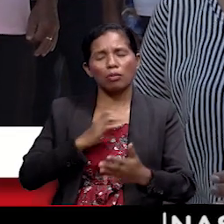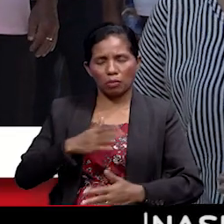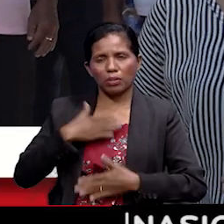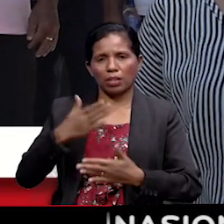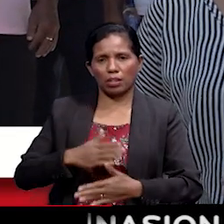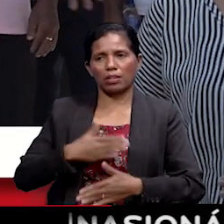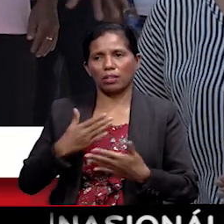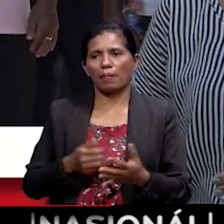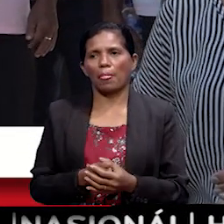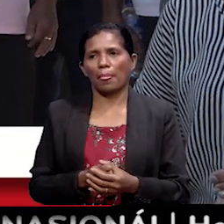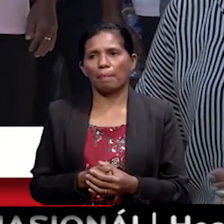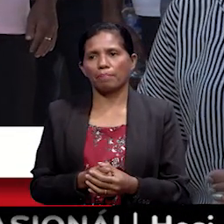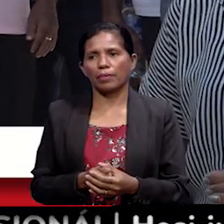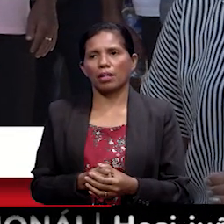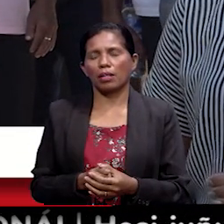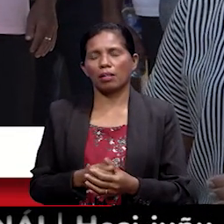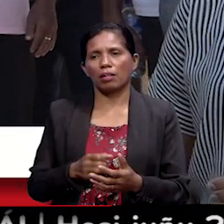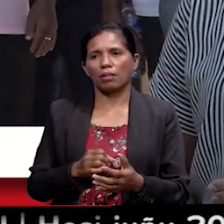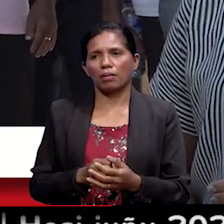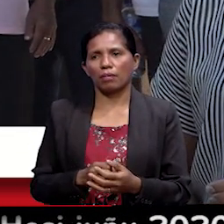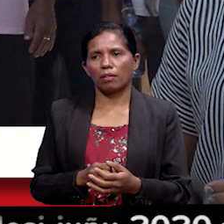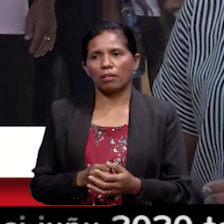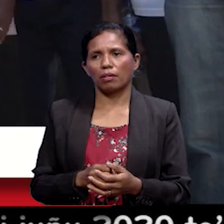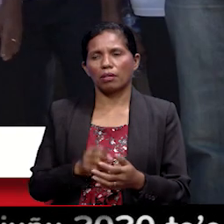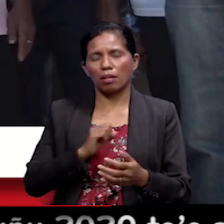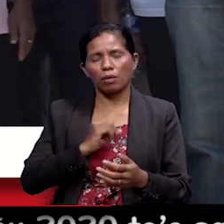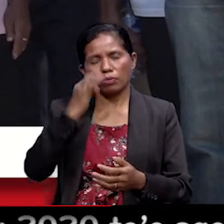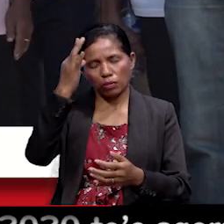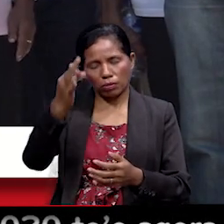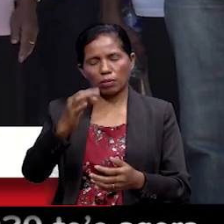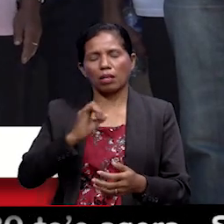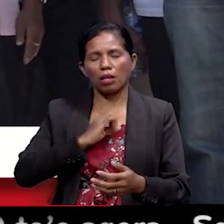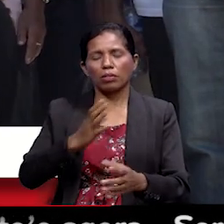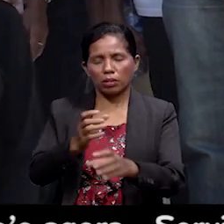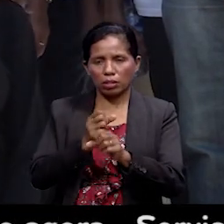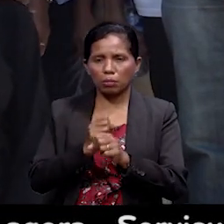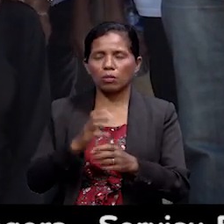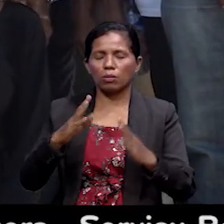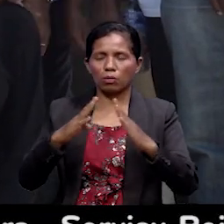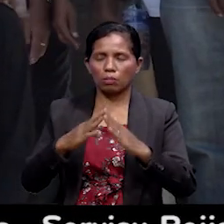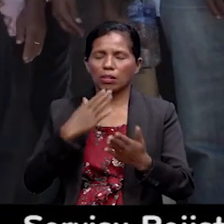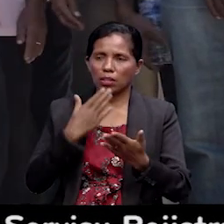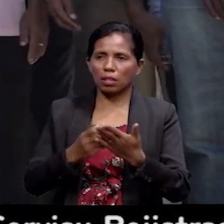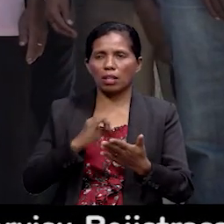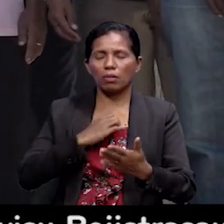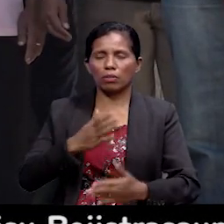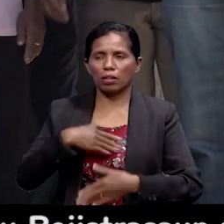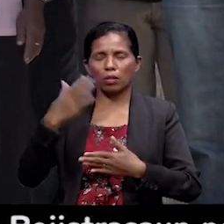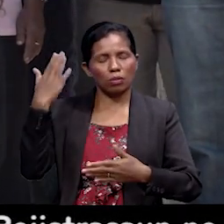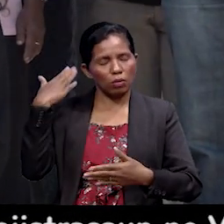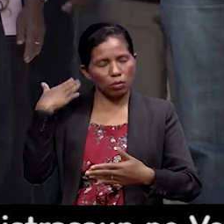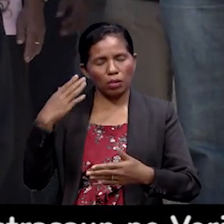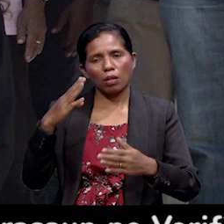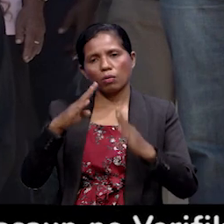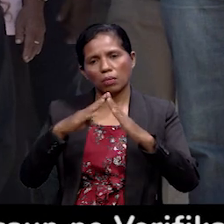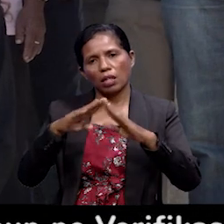pesia umar ni mesti dia kena abang baru hasil umar tu hela kunci enti. Ni baru pesia sampa ulu kau hela umar dia atau hal na be istal mai hari